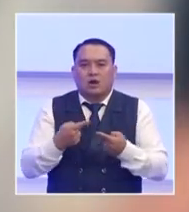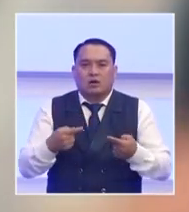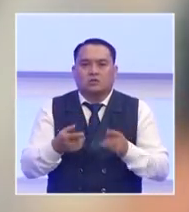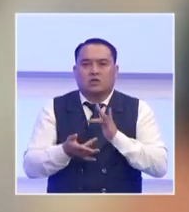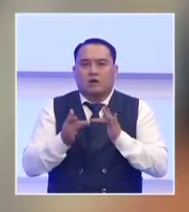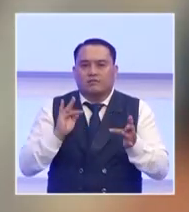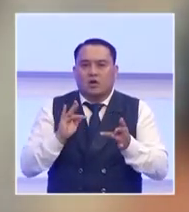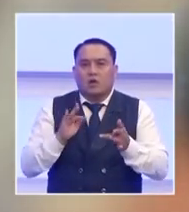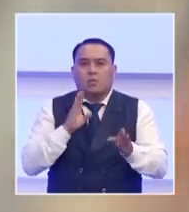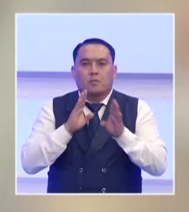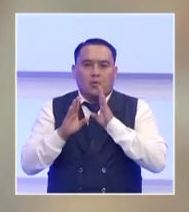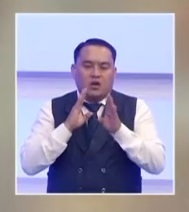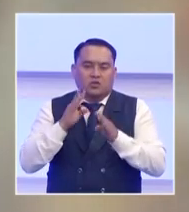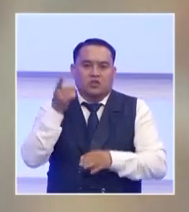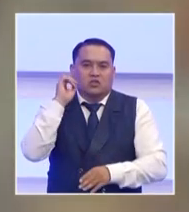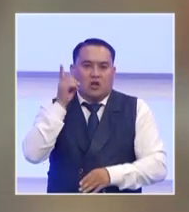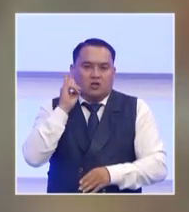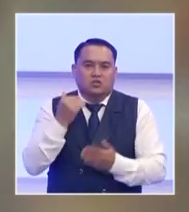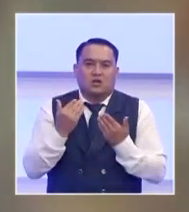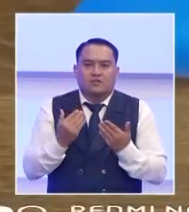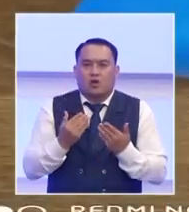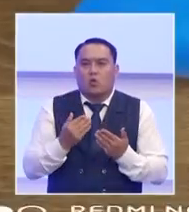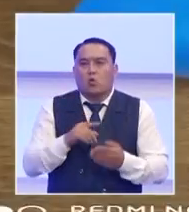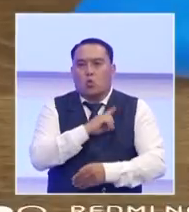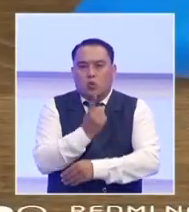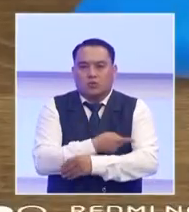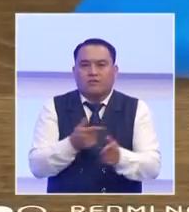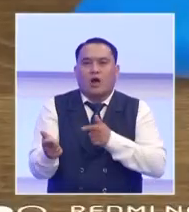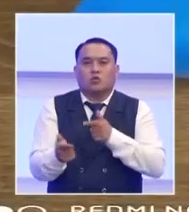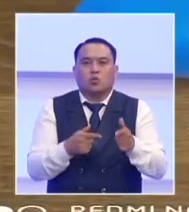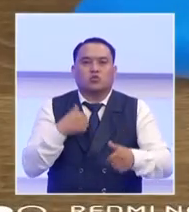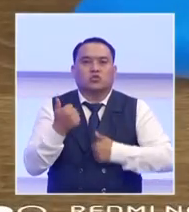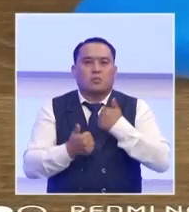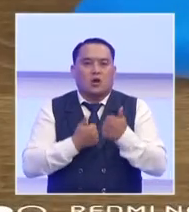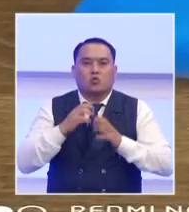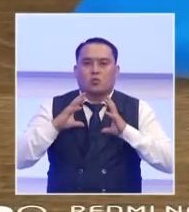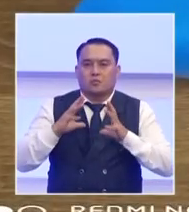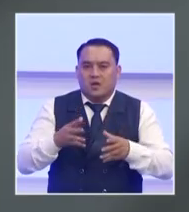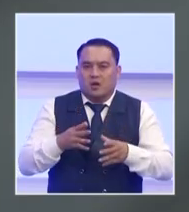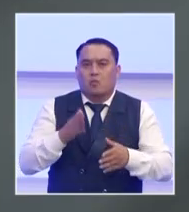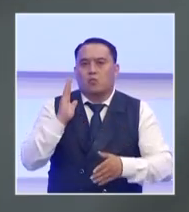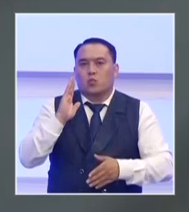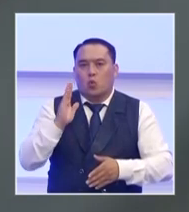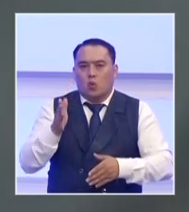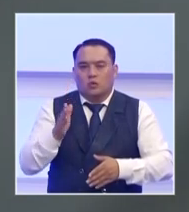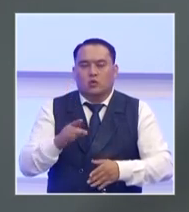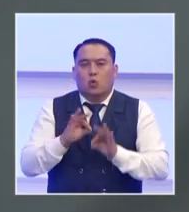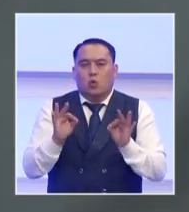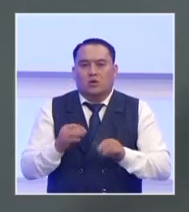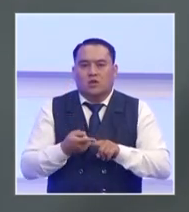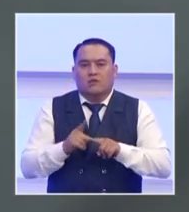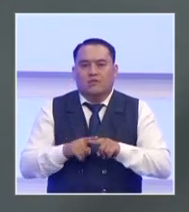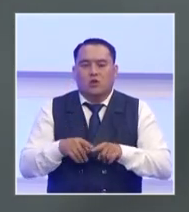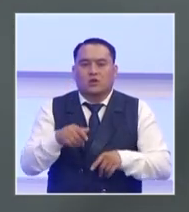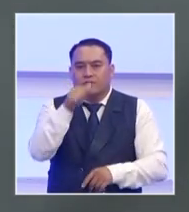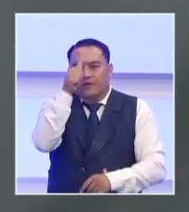сетях и мессенджерах сейчас но джон нурбеков усиленно готовится к чемпионату мира который скорее всего пройдет осенью этого года